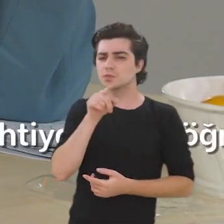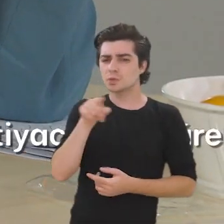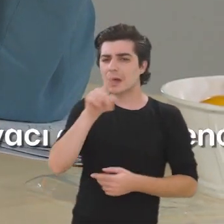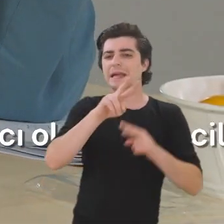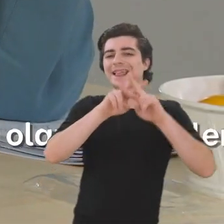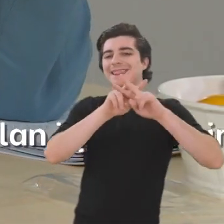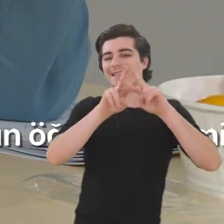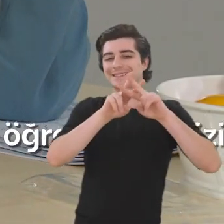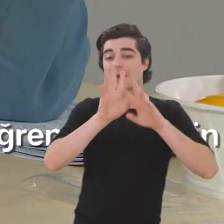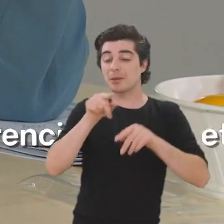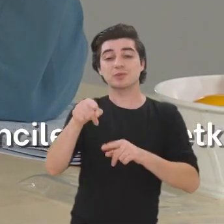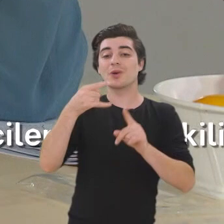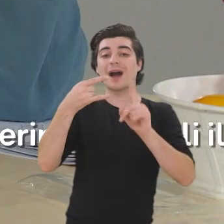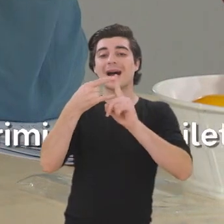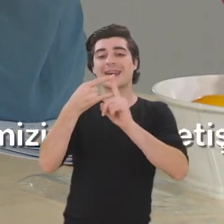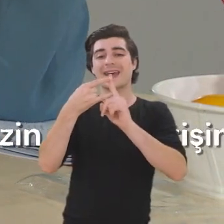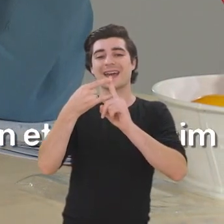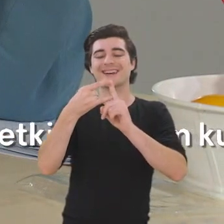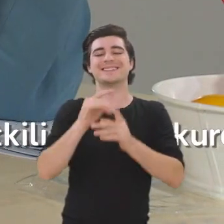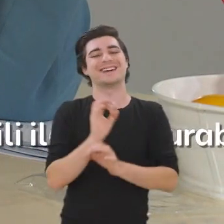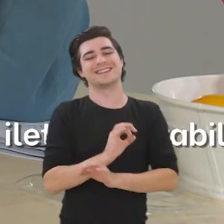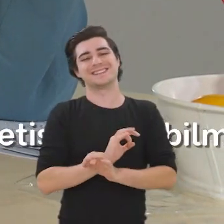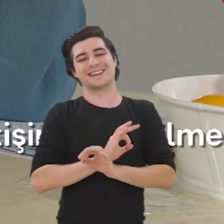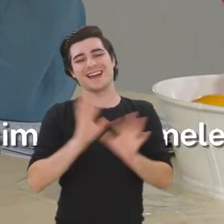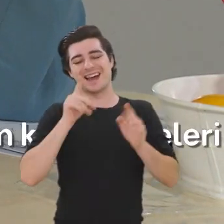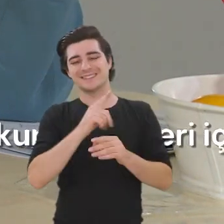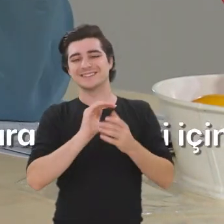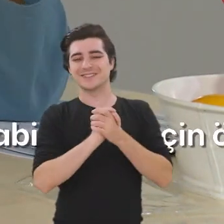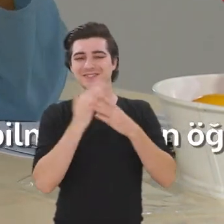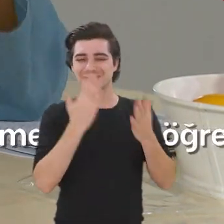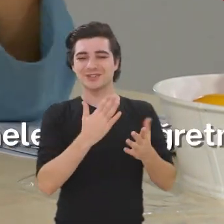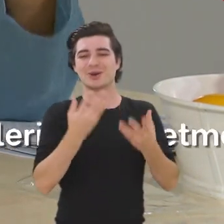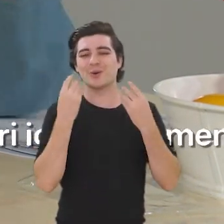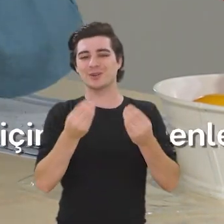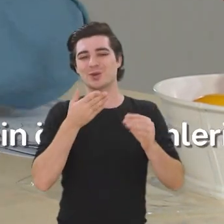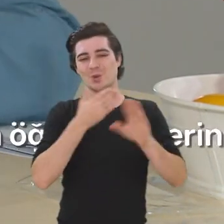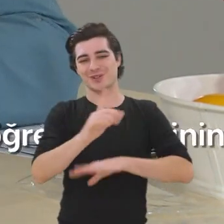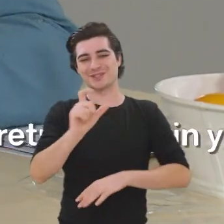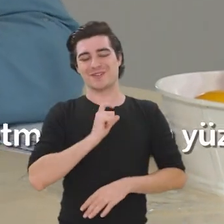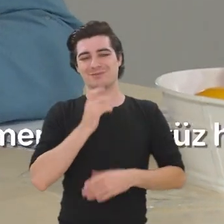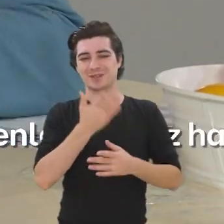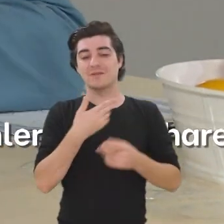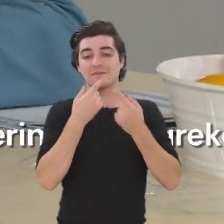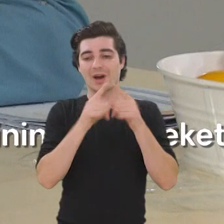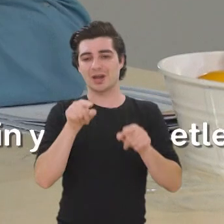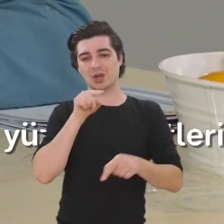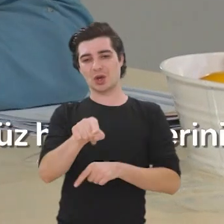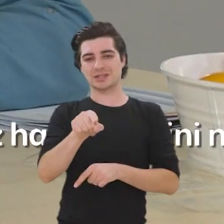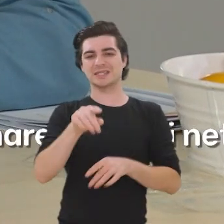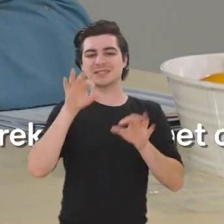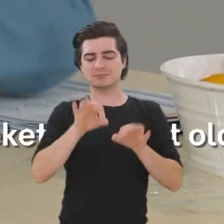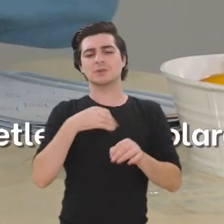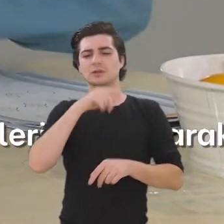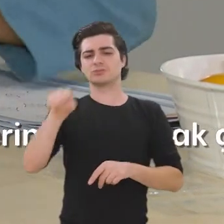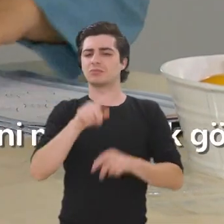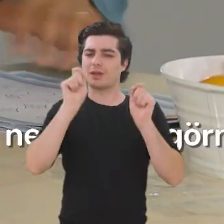Bunlar yıldız ama evet. Bu kare. Harikasın Nurbanu'yu tebrik ediyoruz. Çok güzel doğru cevapladı. Farklı olanı gösterdi.